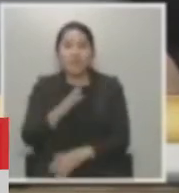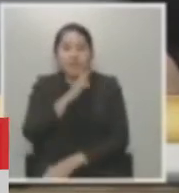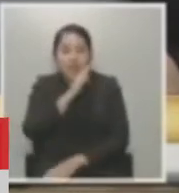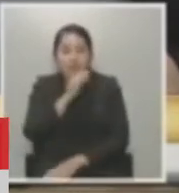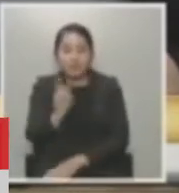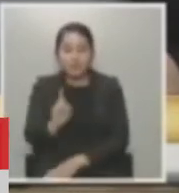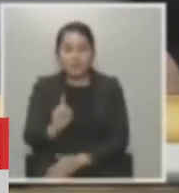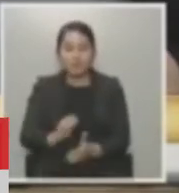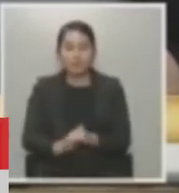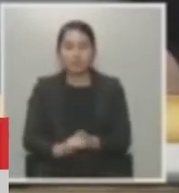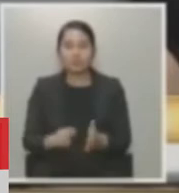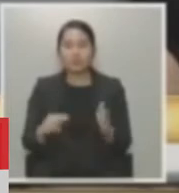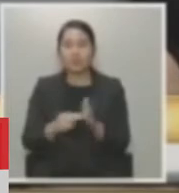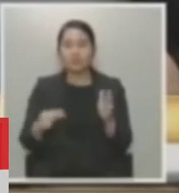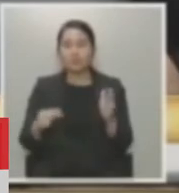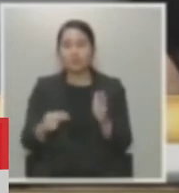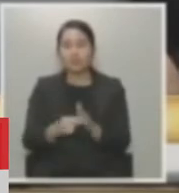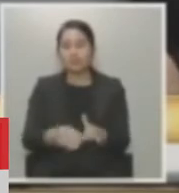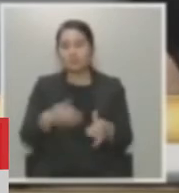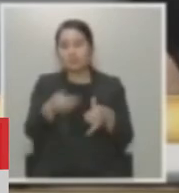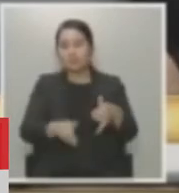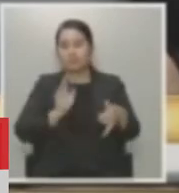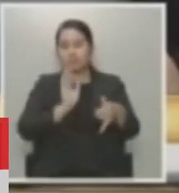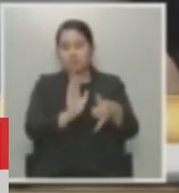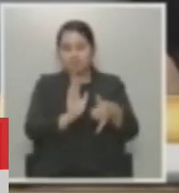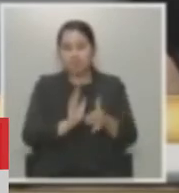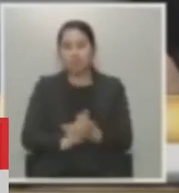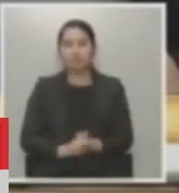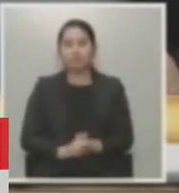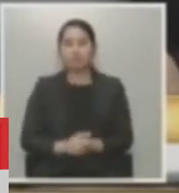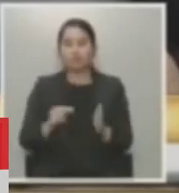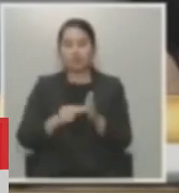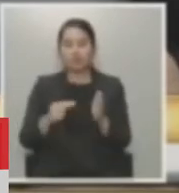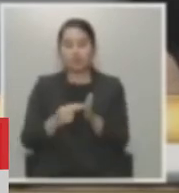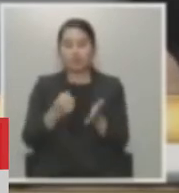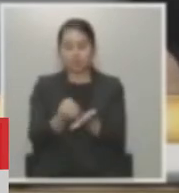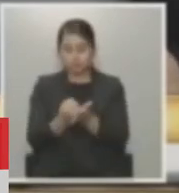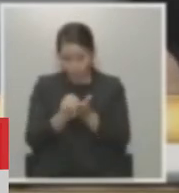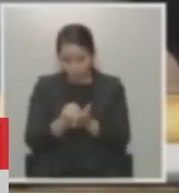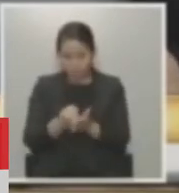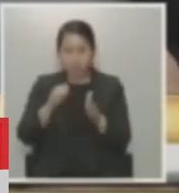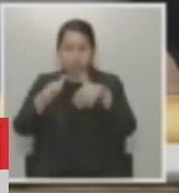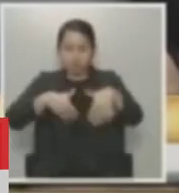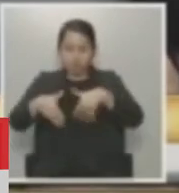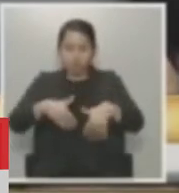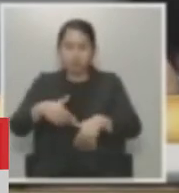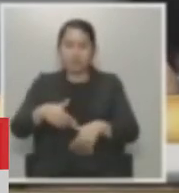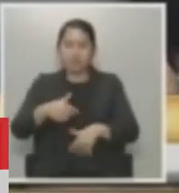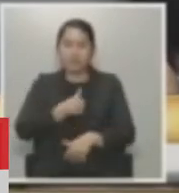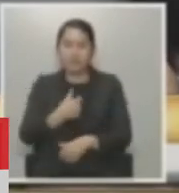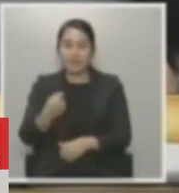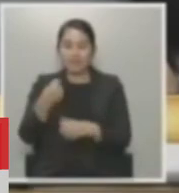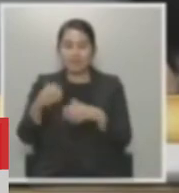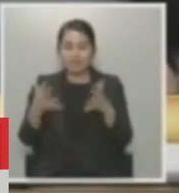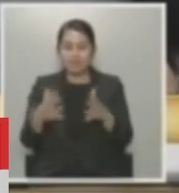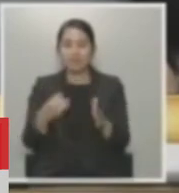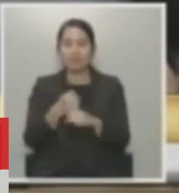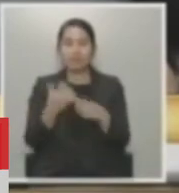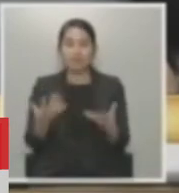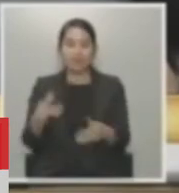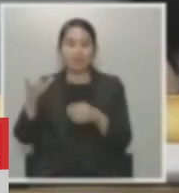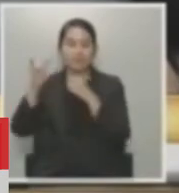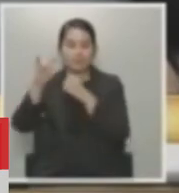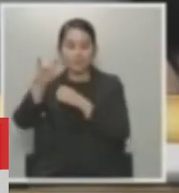านมันสวนทางกับคำพูดมันจะไม่สามารถสร้างความมั่นใจใดๆขึ้นได้เลยค่ะไม่ว่าจะเป็นการเตรียมเครื่องบิน